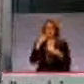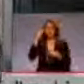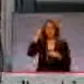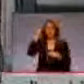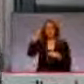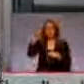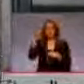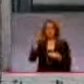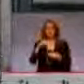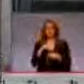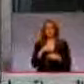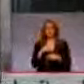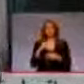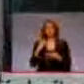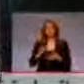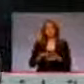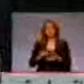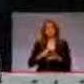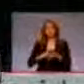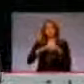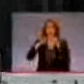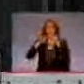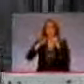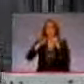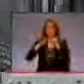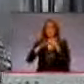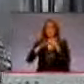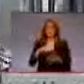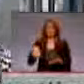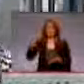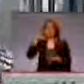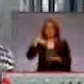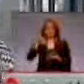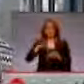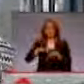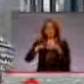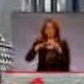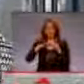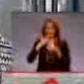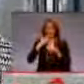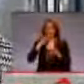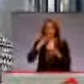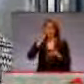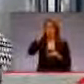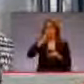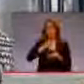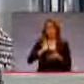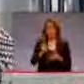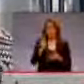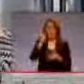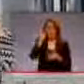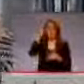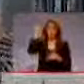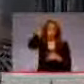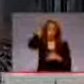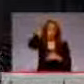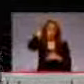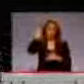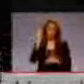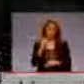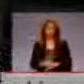إنهم يسعدوا أهل أسرة إسلام اللي فعلا ما كانش هيقدروا يعملوا عملية جراحية دي، وربنا يسعد الجميع يا